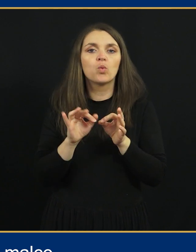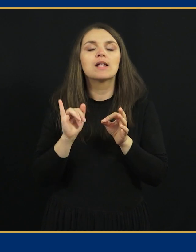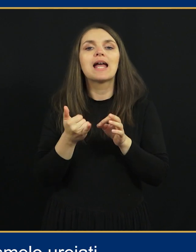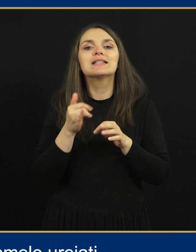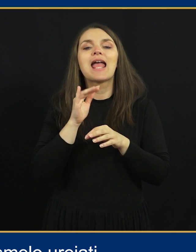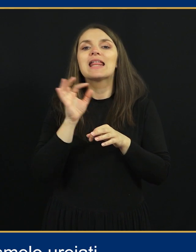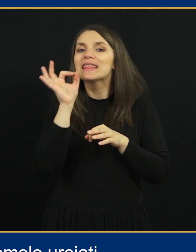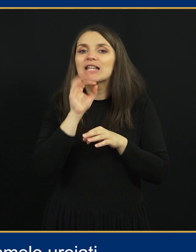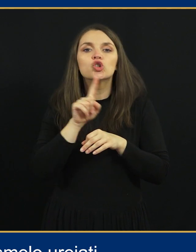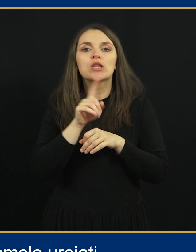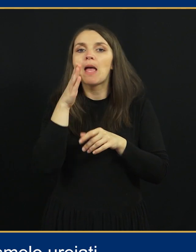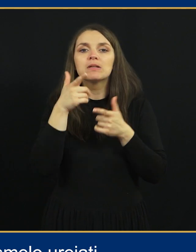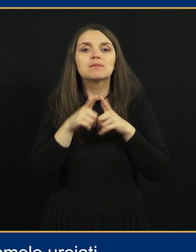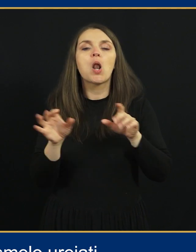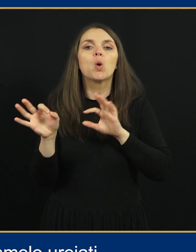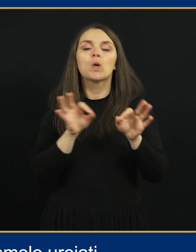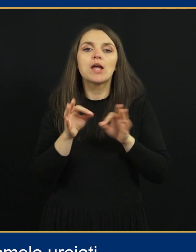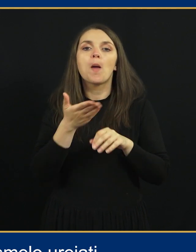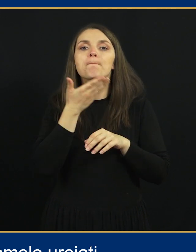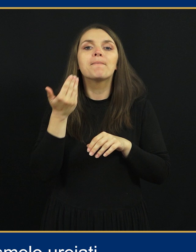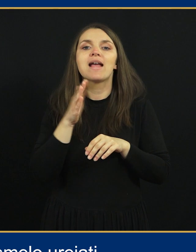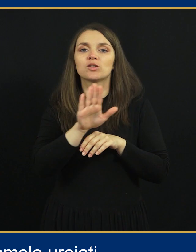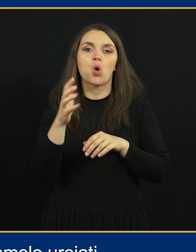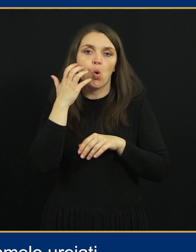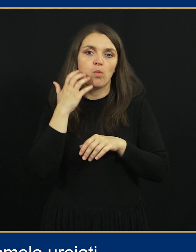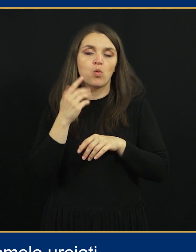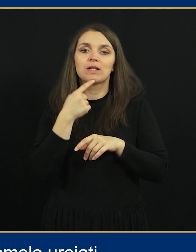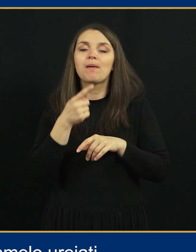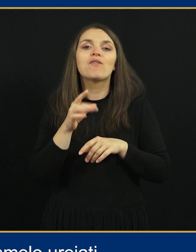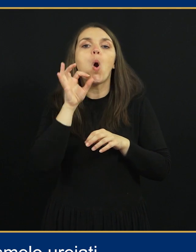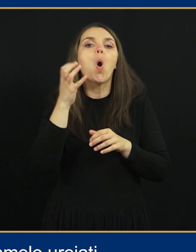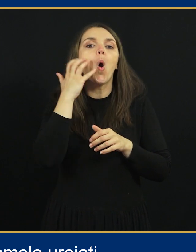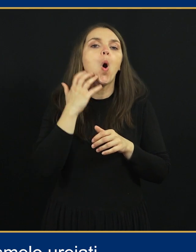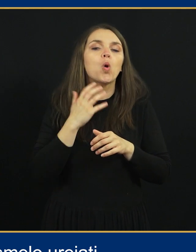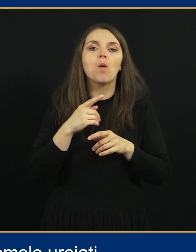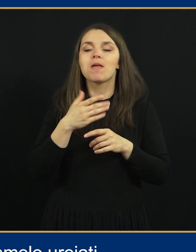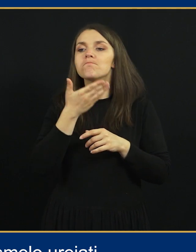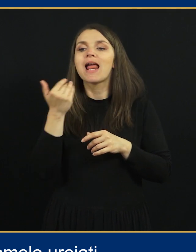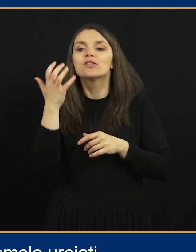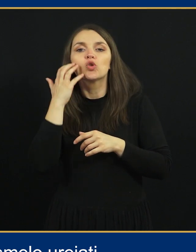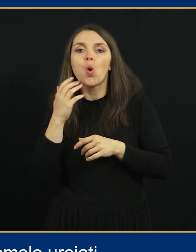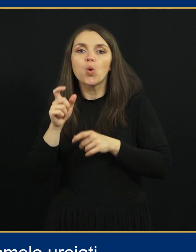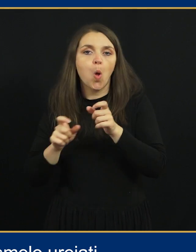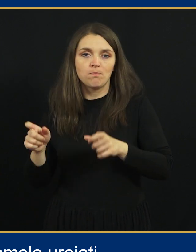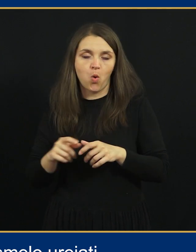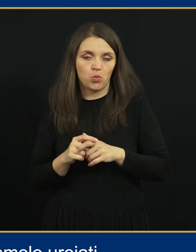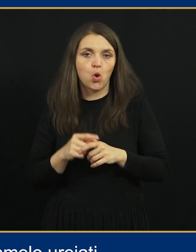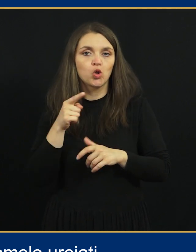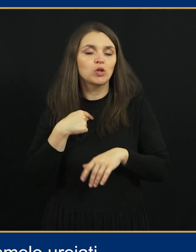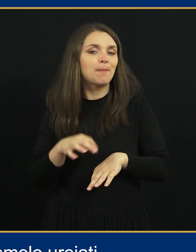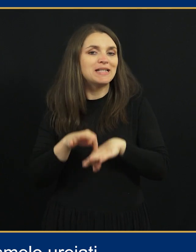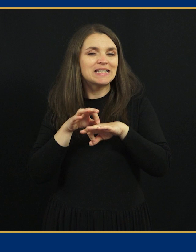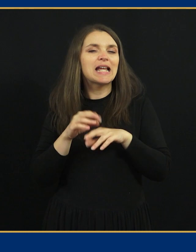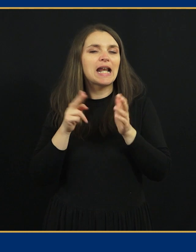mislim, da je tako tudi prav, da se nič ne bi smelo urejati brez Romov. Torej, ne o Romih brez